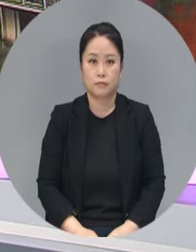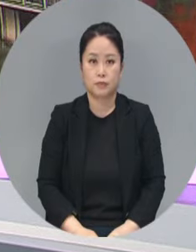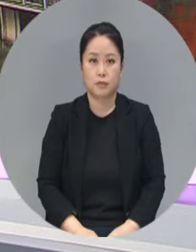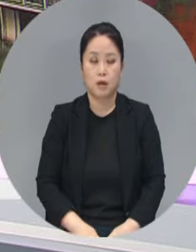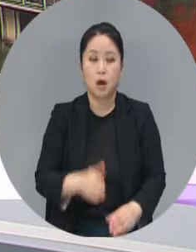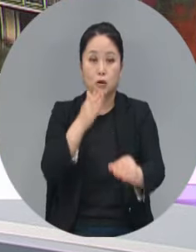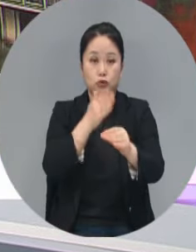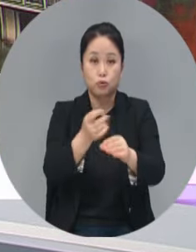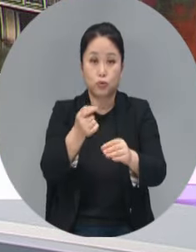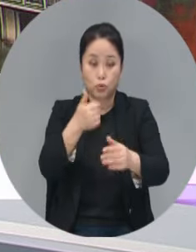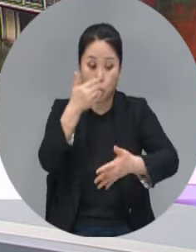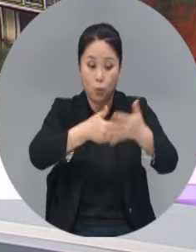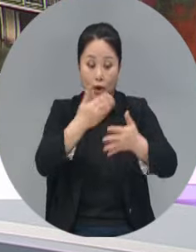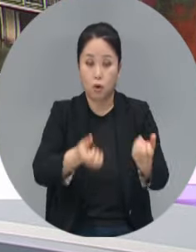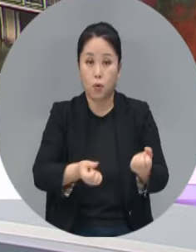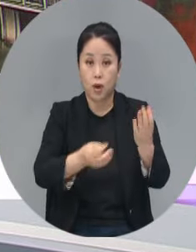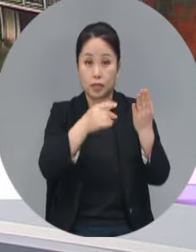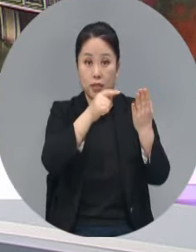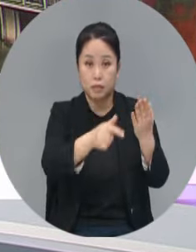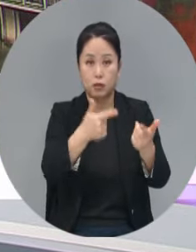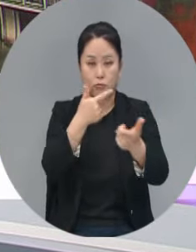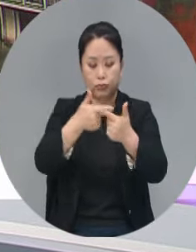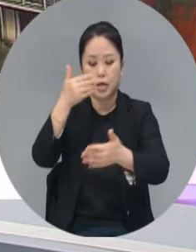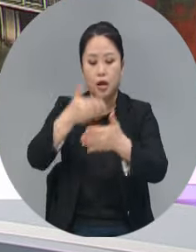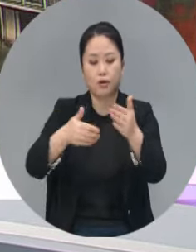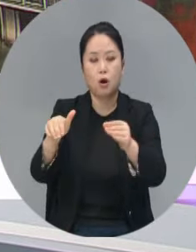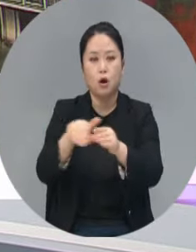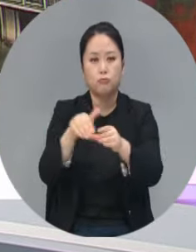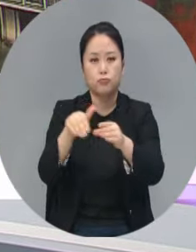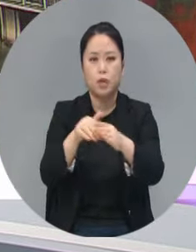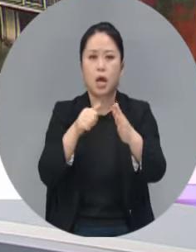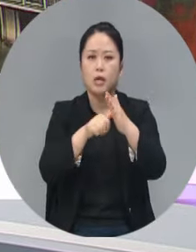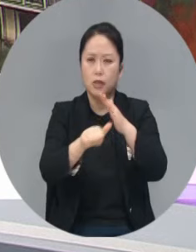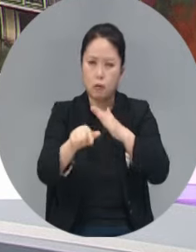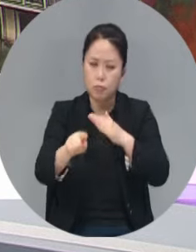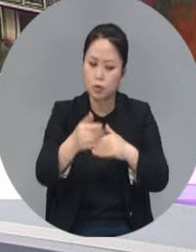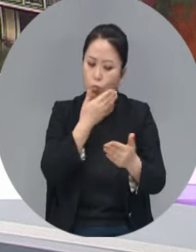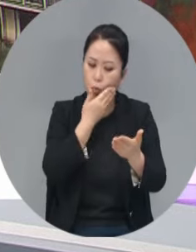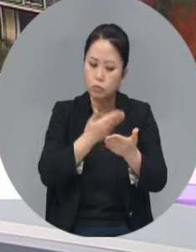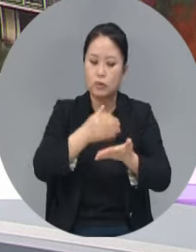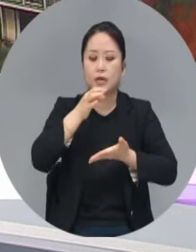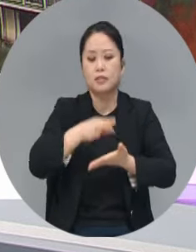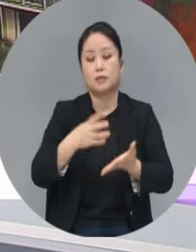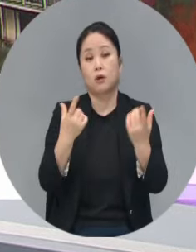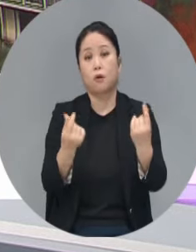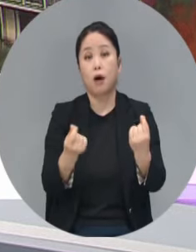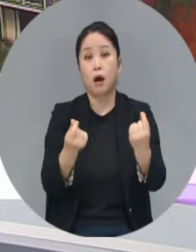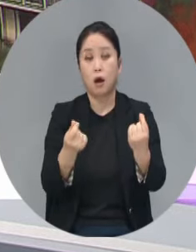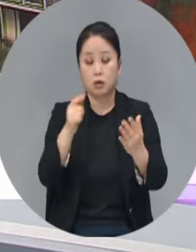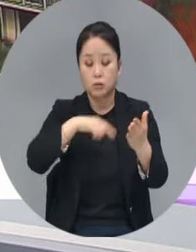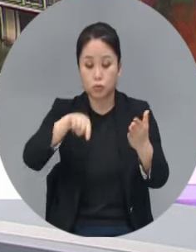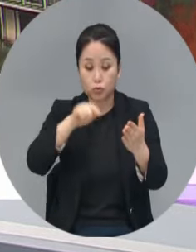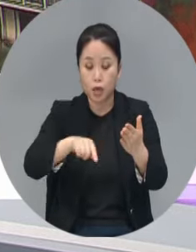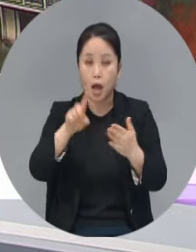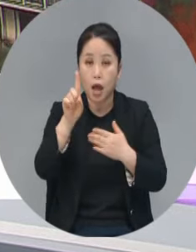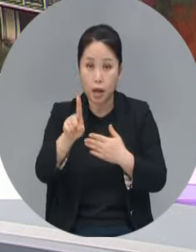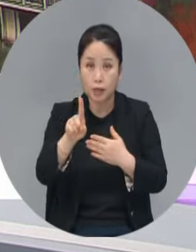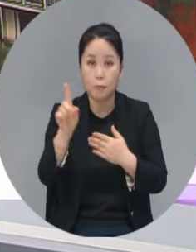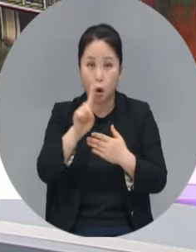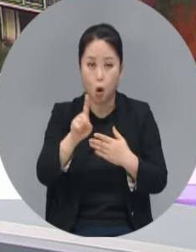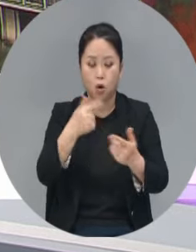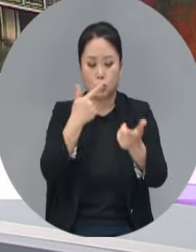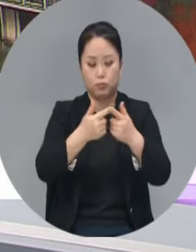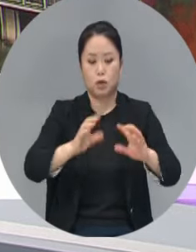부산의 중소영화제들은 부산 영화 문화를 대표하는 소중한 자산입니다. 그중 하나인 부산국제 어린이 청소년